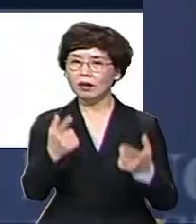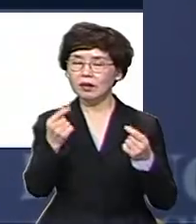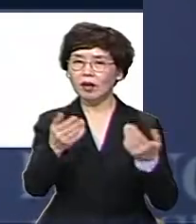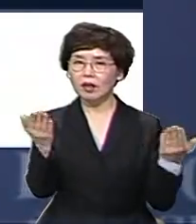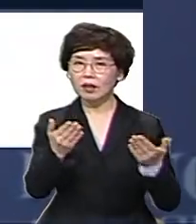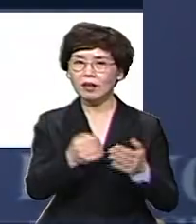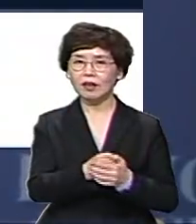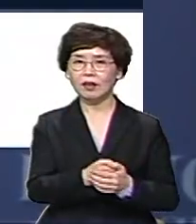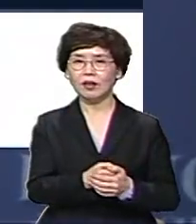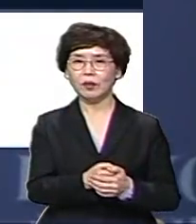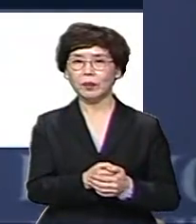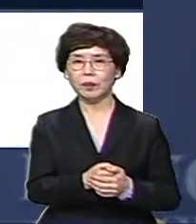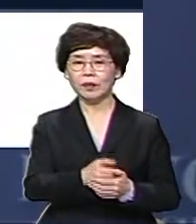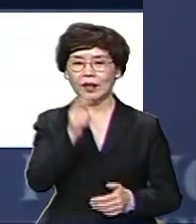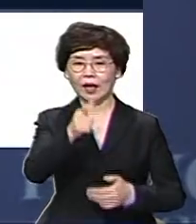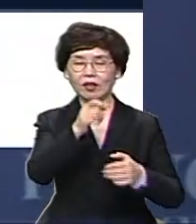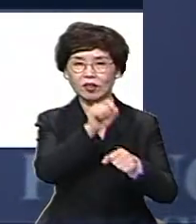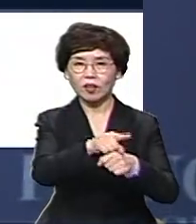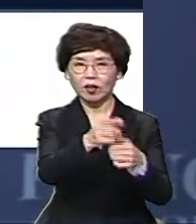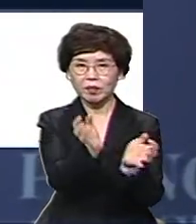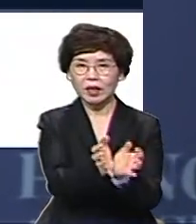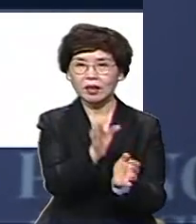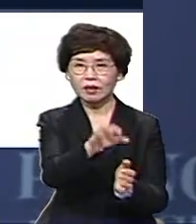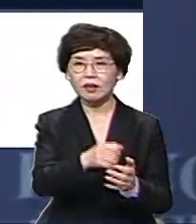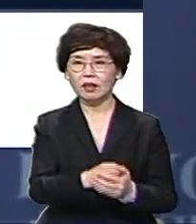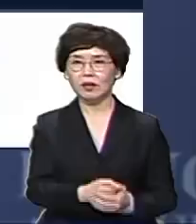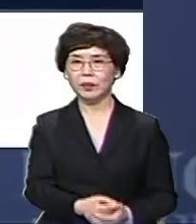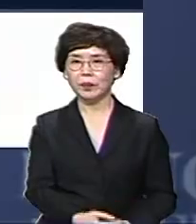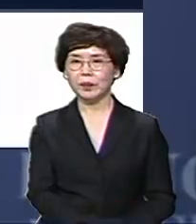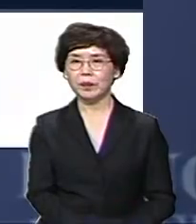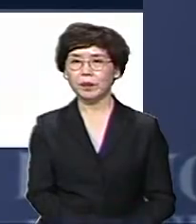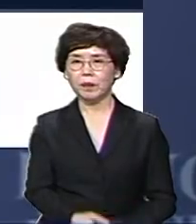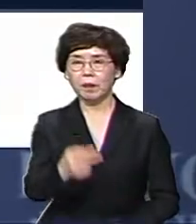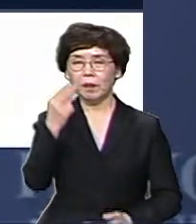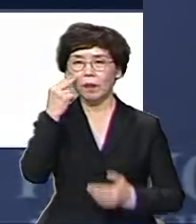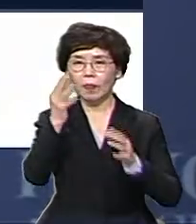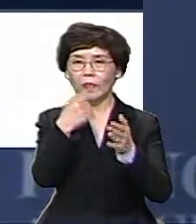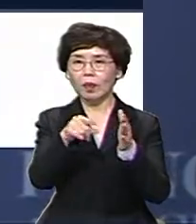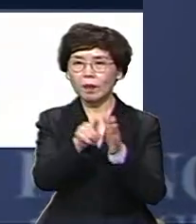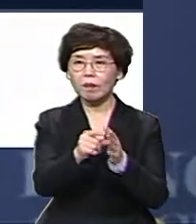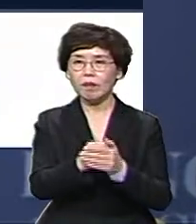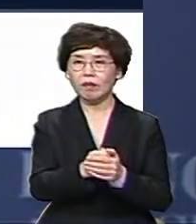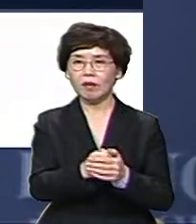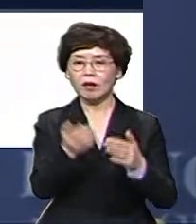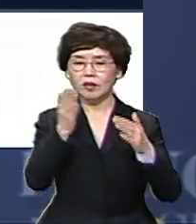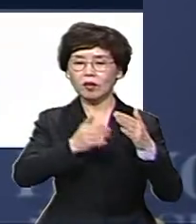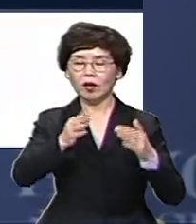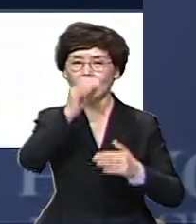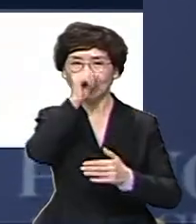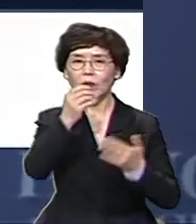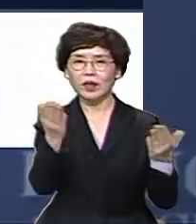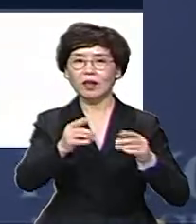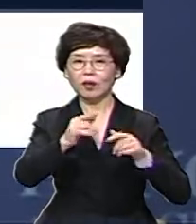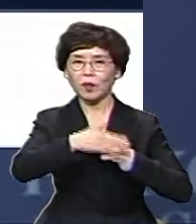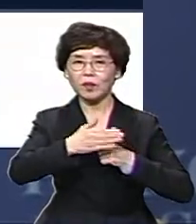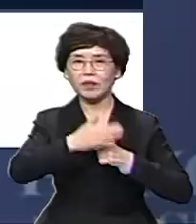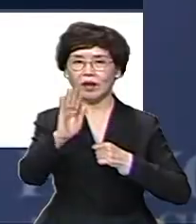아주 나쁘다고 봅니다. 그리고 또 그런 일에 있어서 강경 영파들이 주장하는